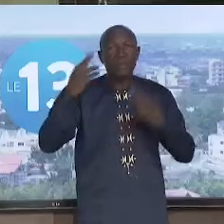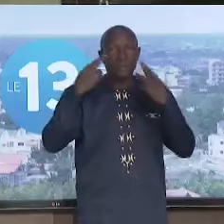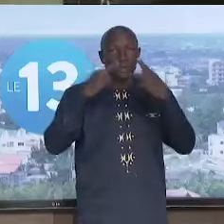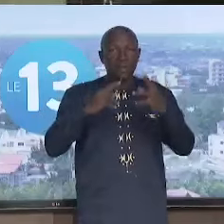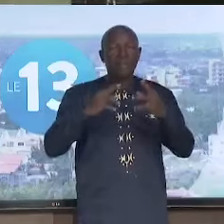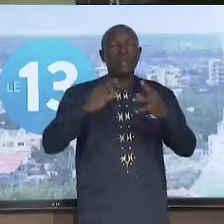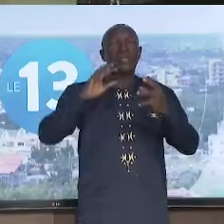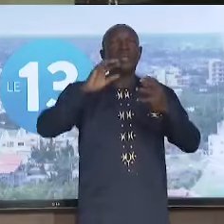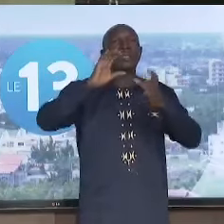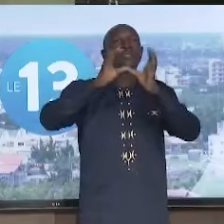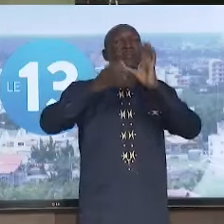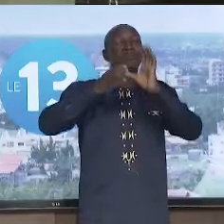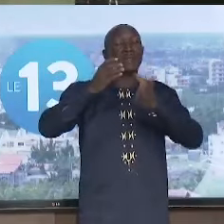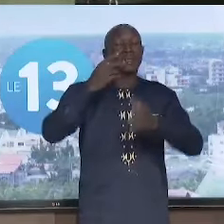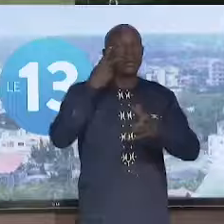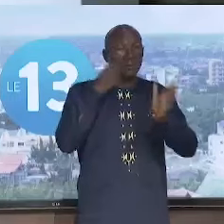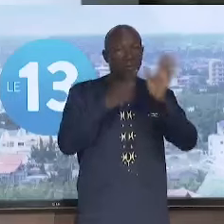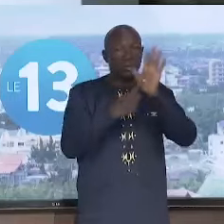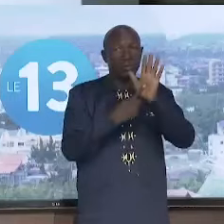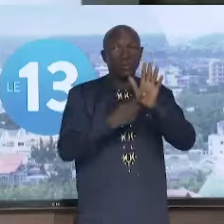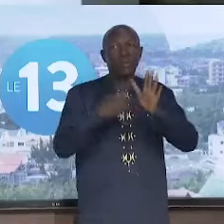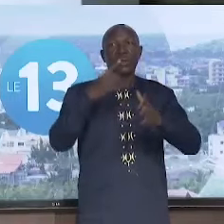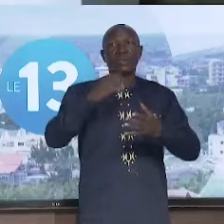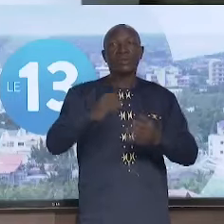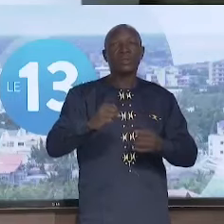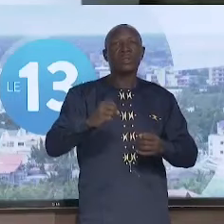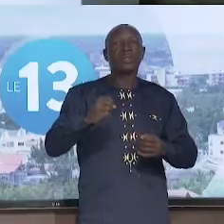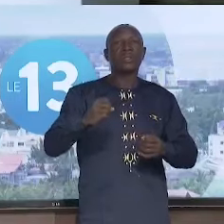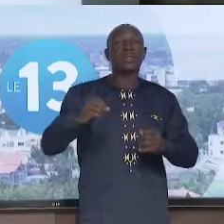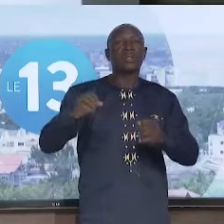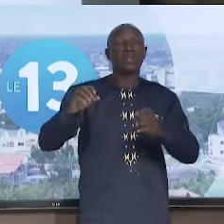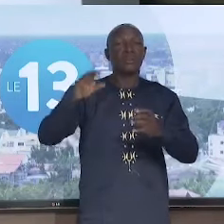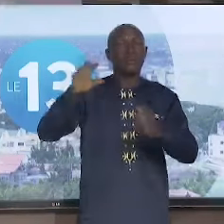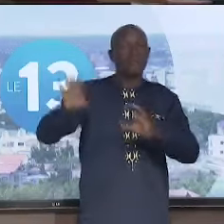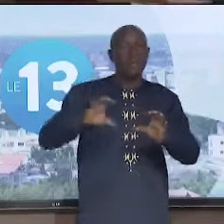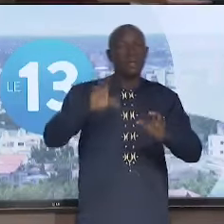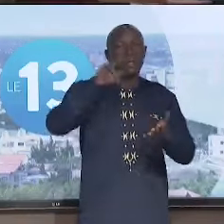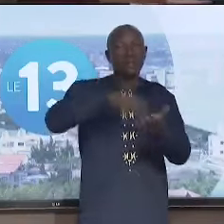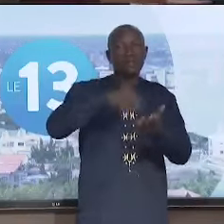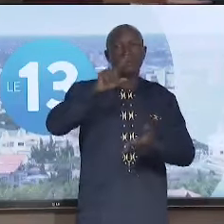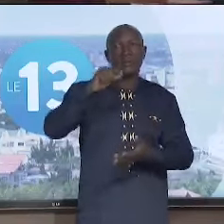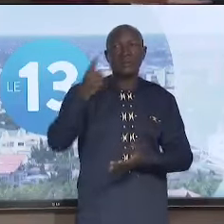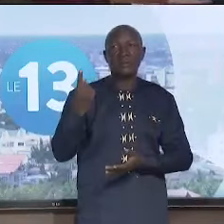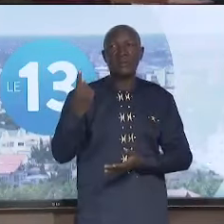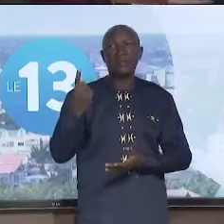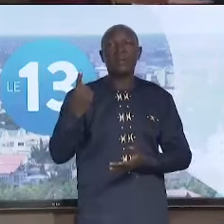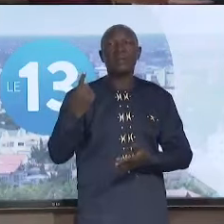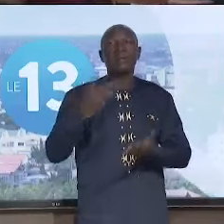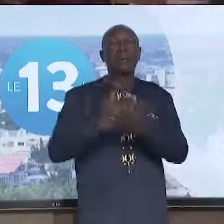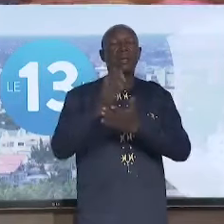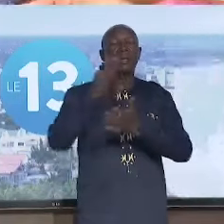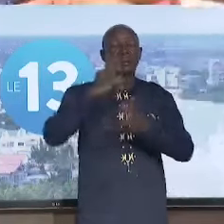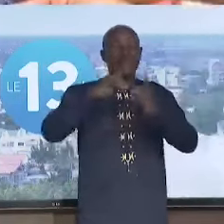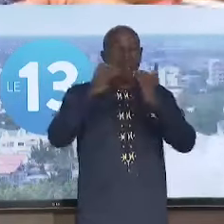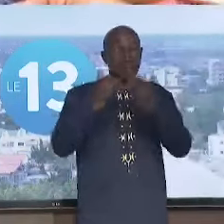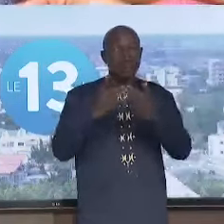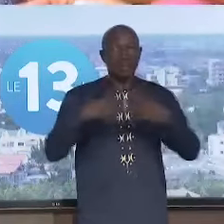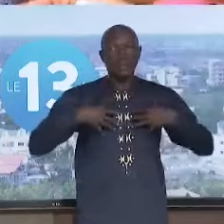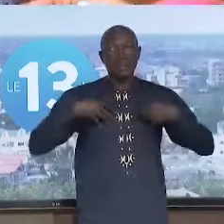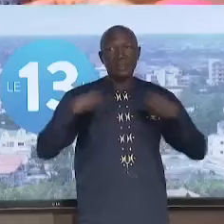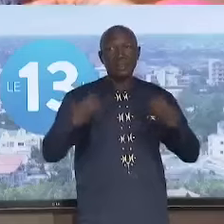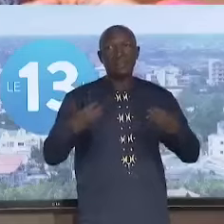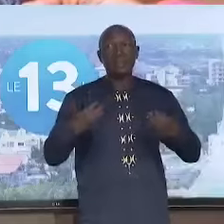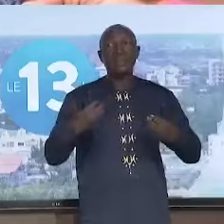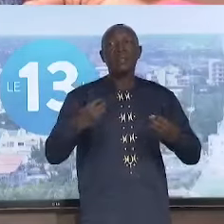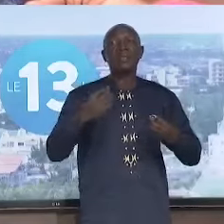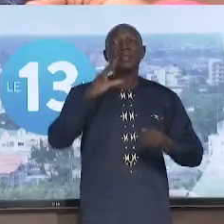chiffres tout aussi évocateurs de l'enquête STEP réalisée en 2021 par le département de la santé. 52,2% de la